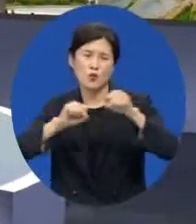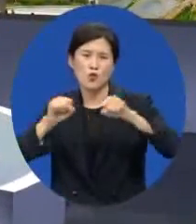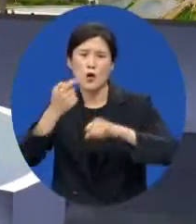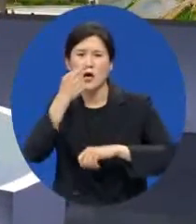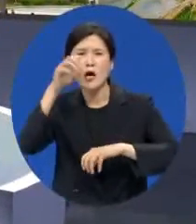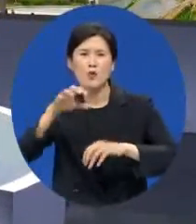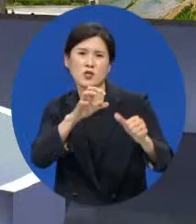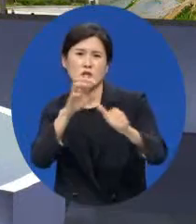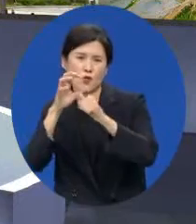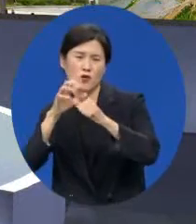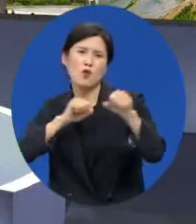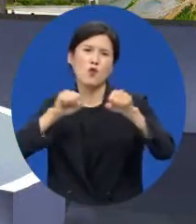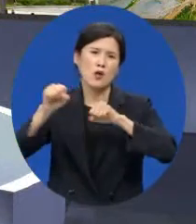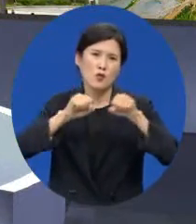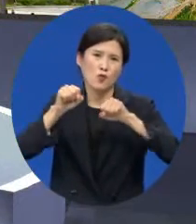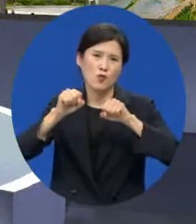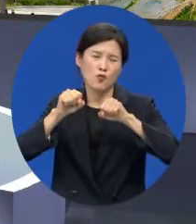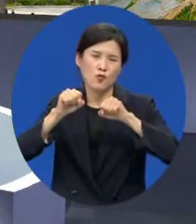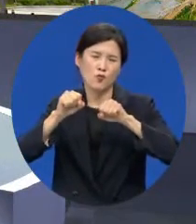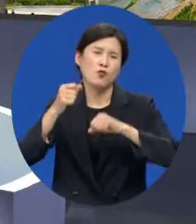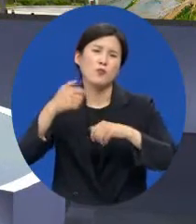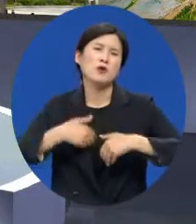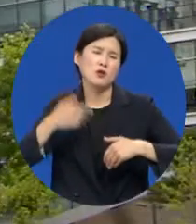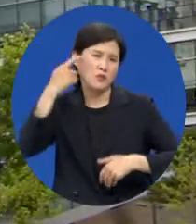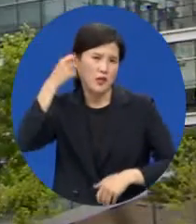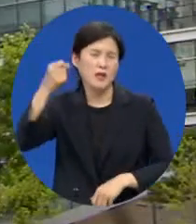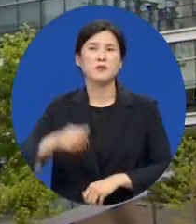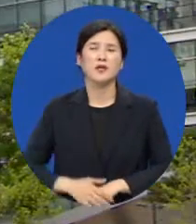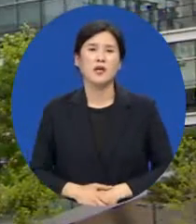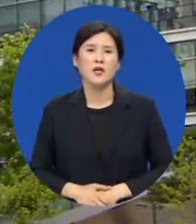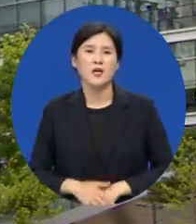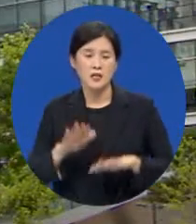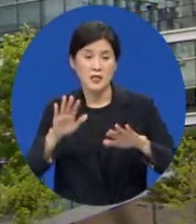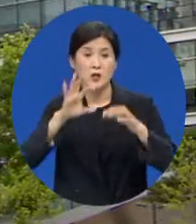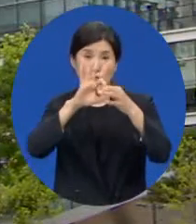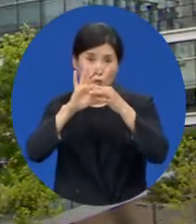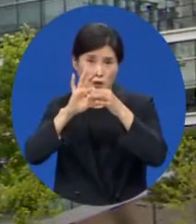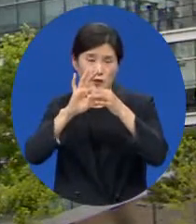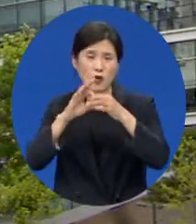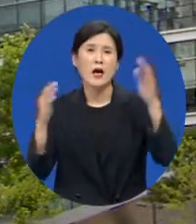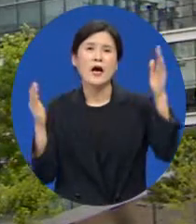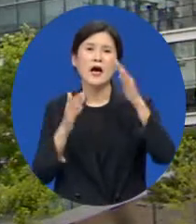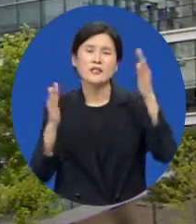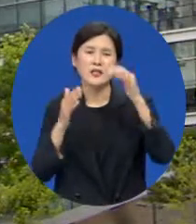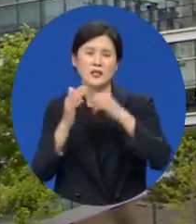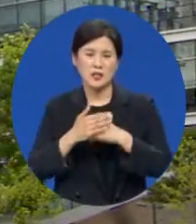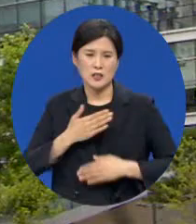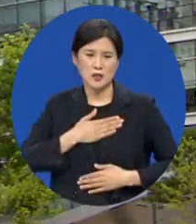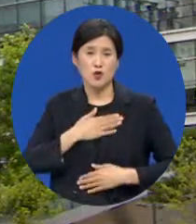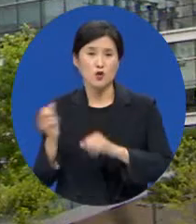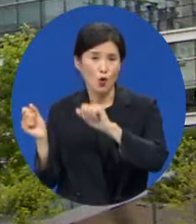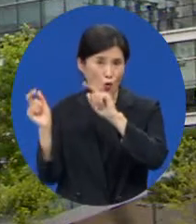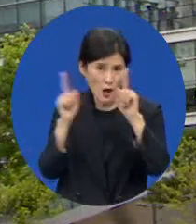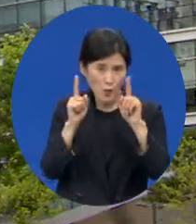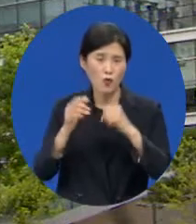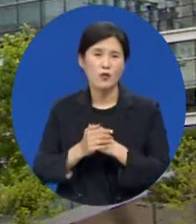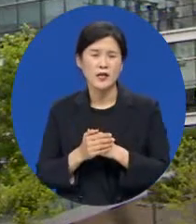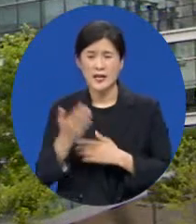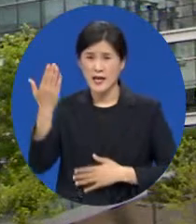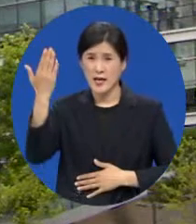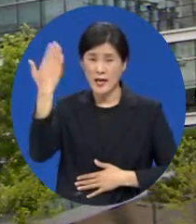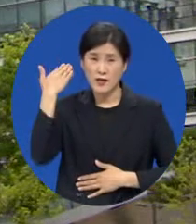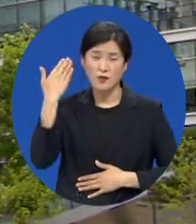적극적으로 활성화 시켜야 한다고 생각합니다 이를 통해 우리 아이들의 정서 회복을 촉진시키고